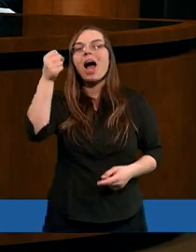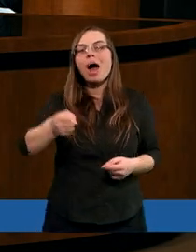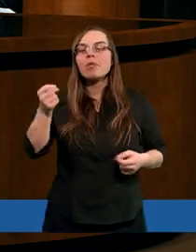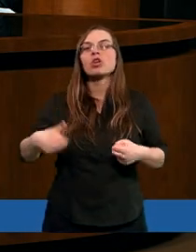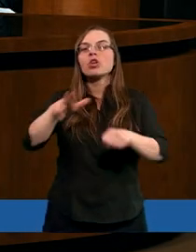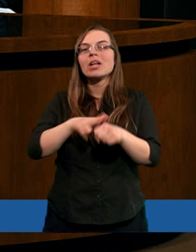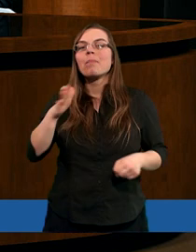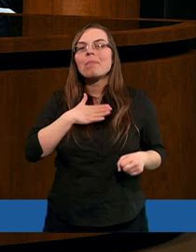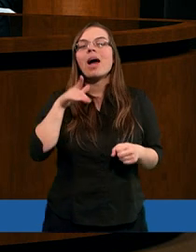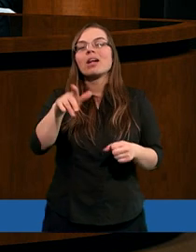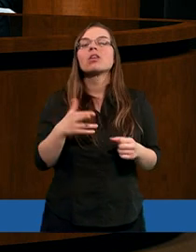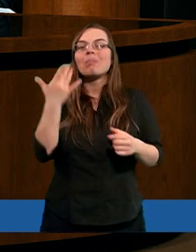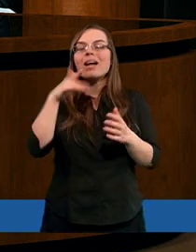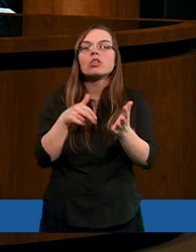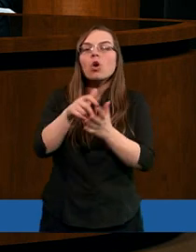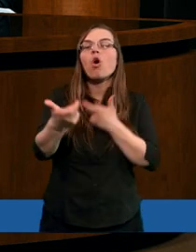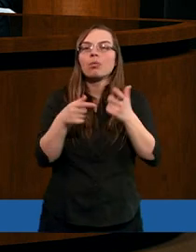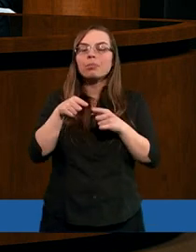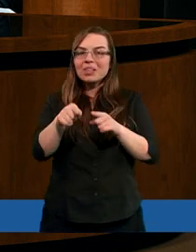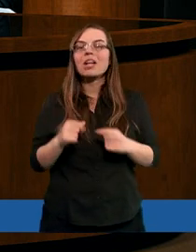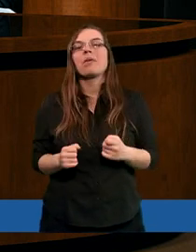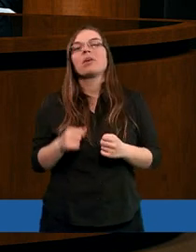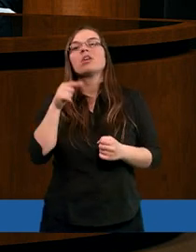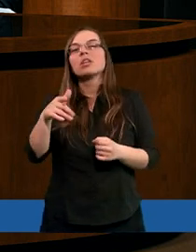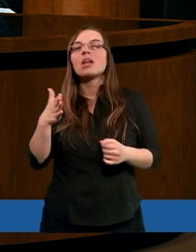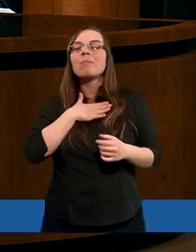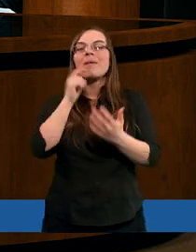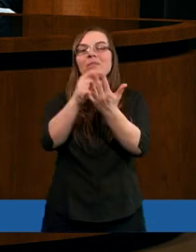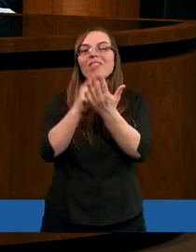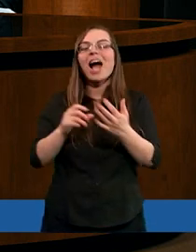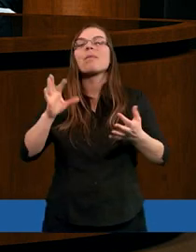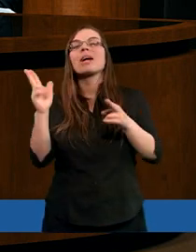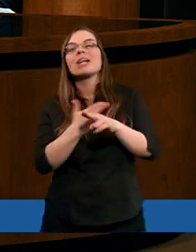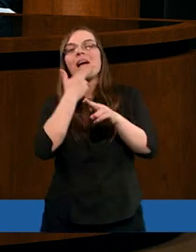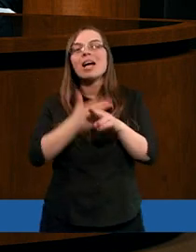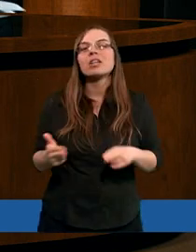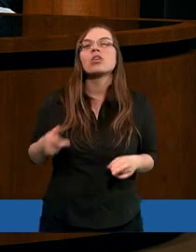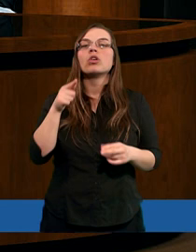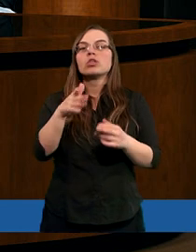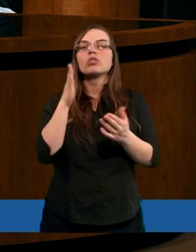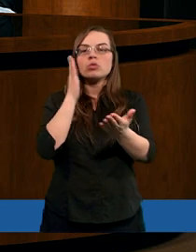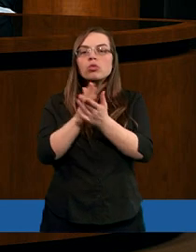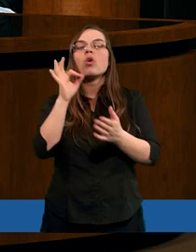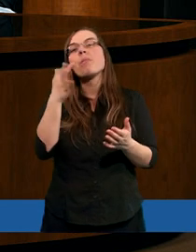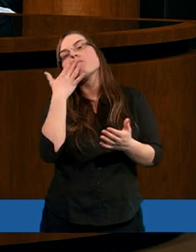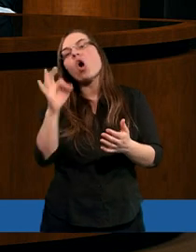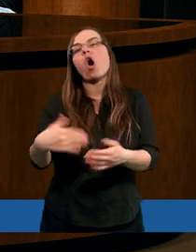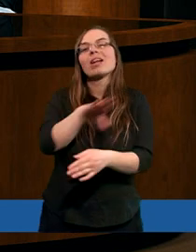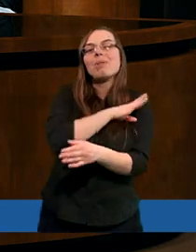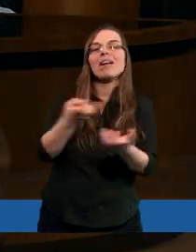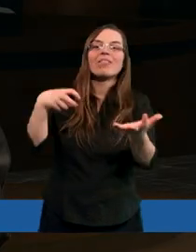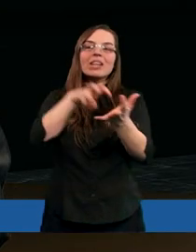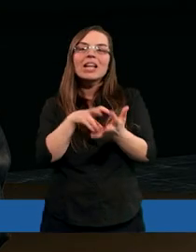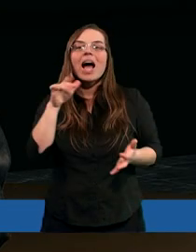wspominają o Piotrze parokrotnie. Pierwsza rzecz, mamy ten fragment, kiedy staje je już po zmartwychwstaniu, po